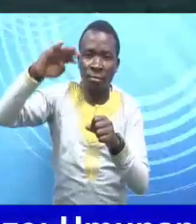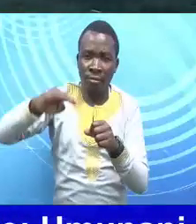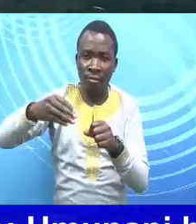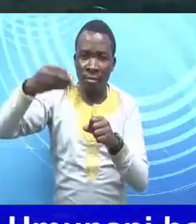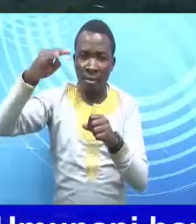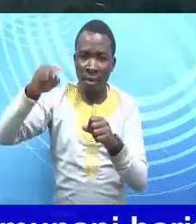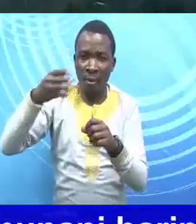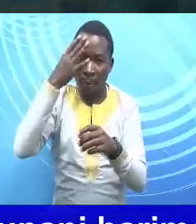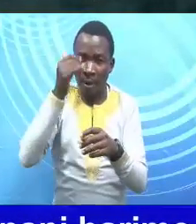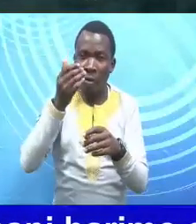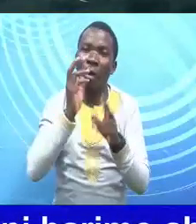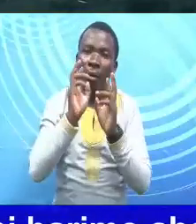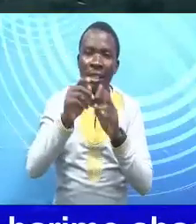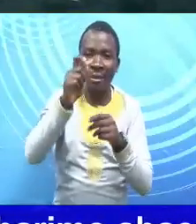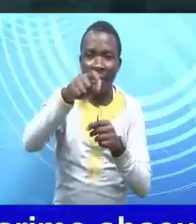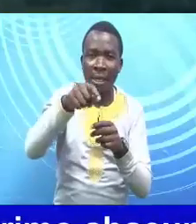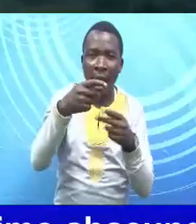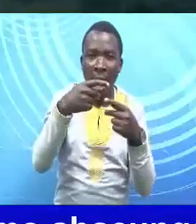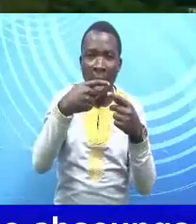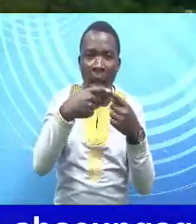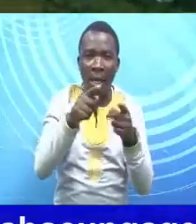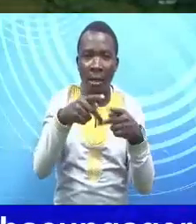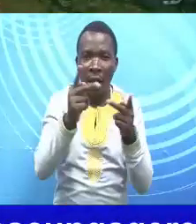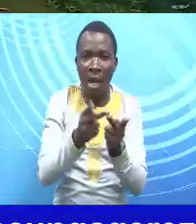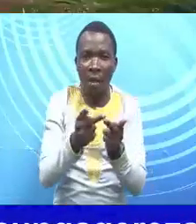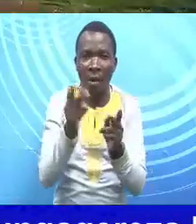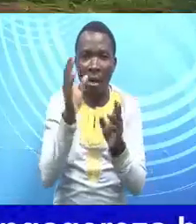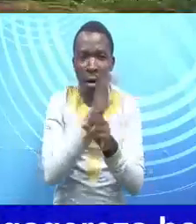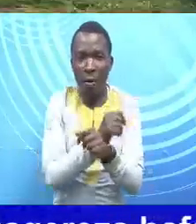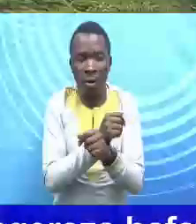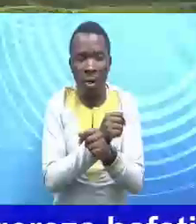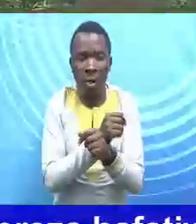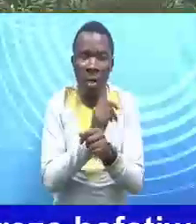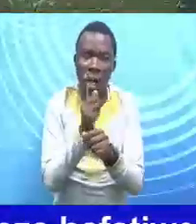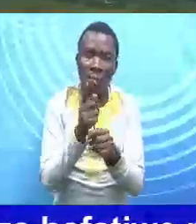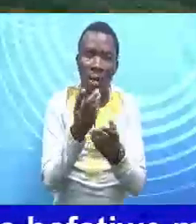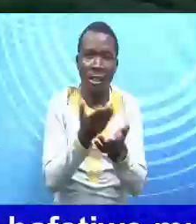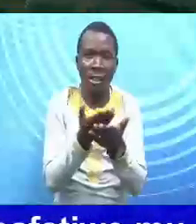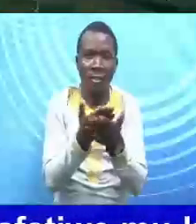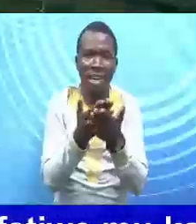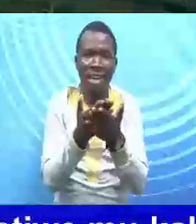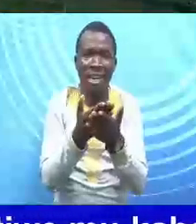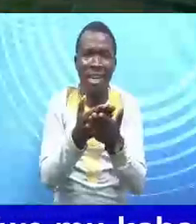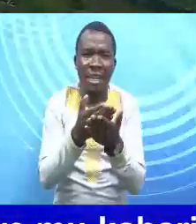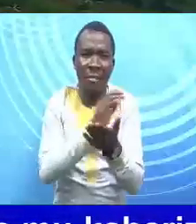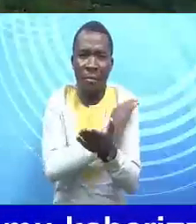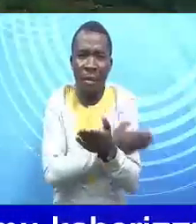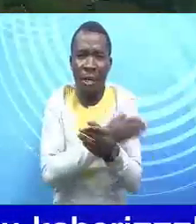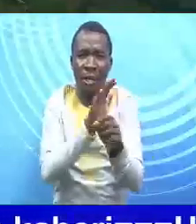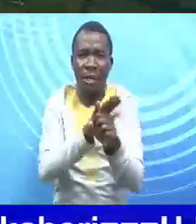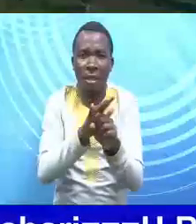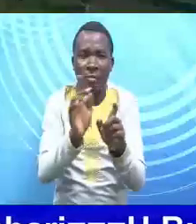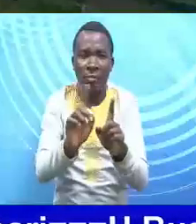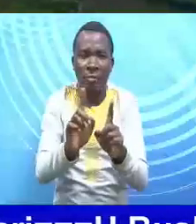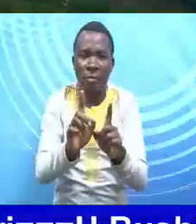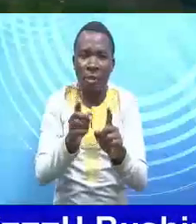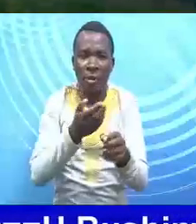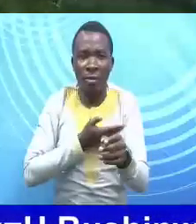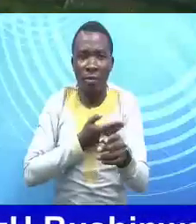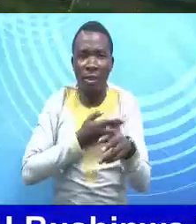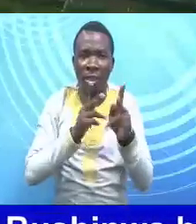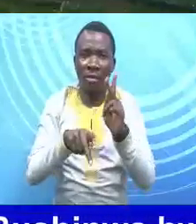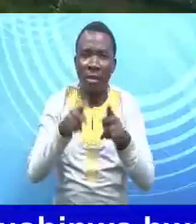n'ibiza bikomeye ariko agace gasigaye ntabwo ari agace gasaba amaboko menshi bigira n'abantu